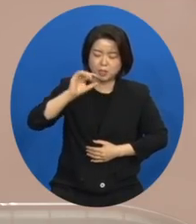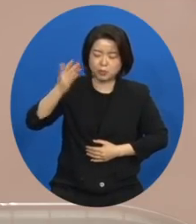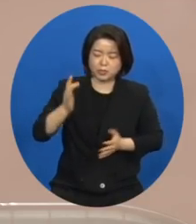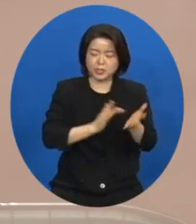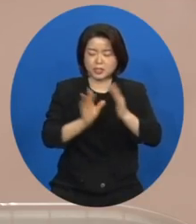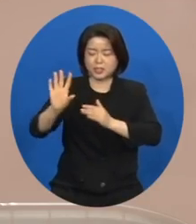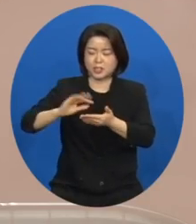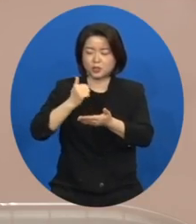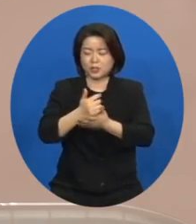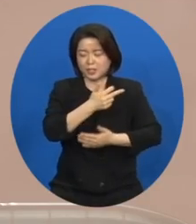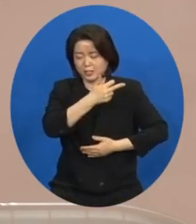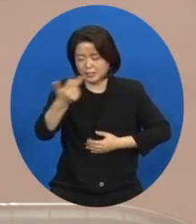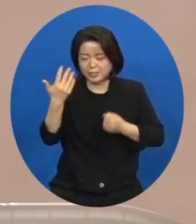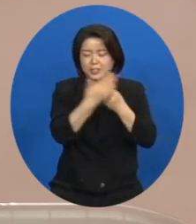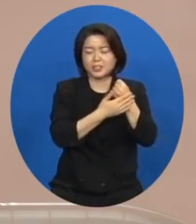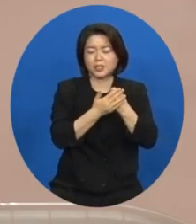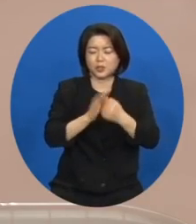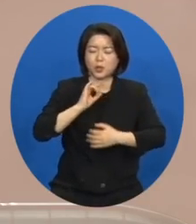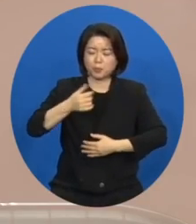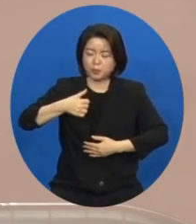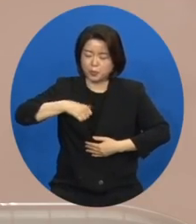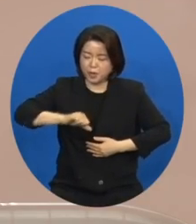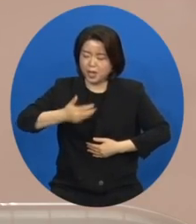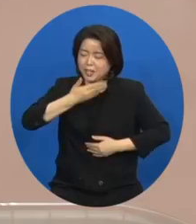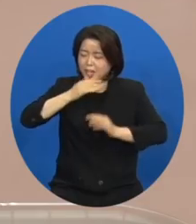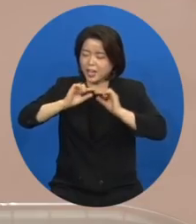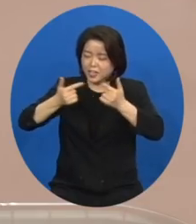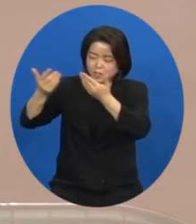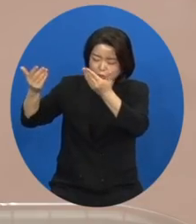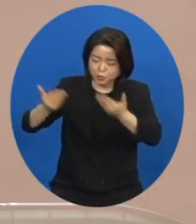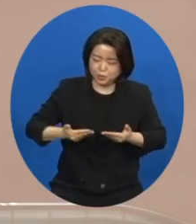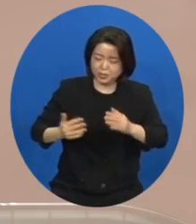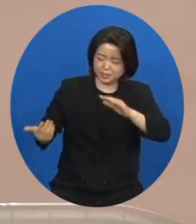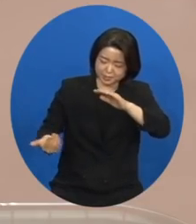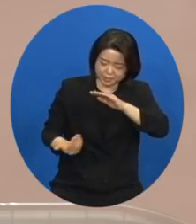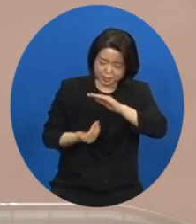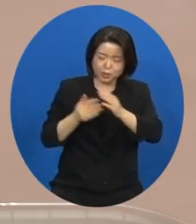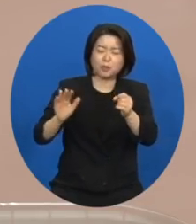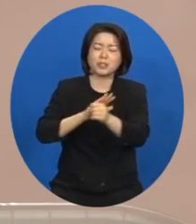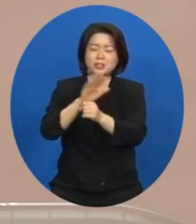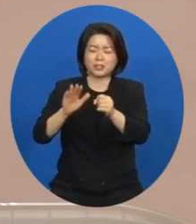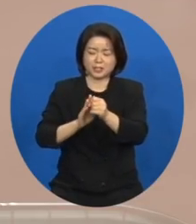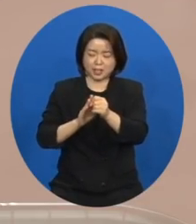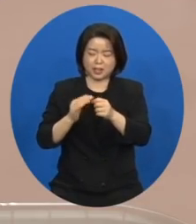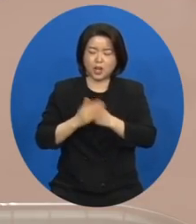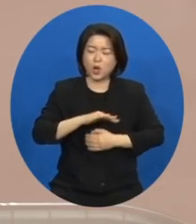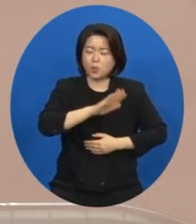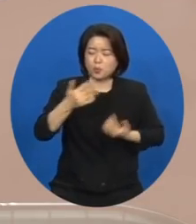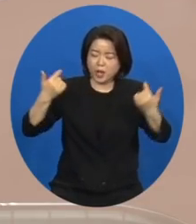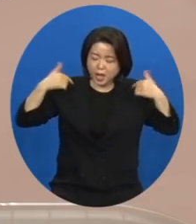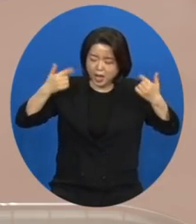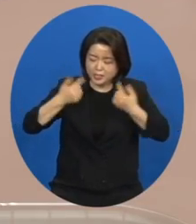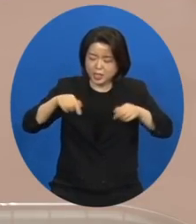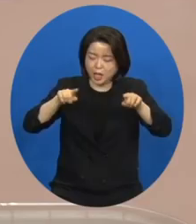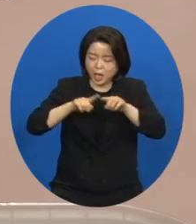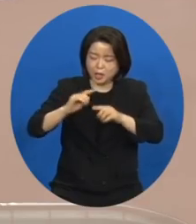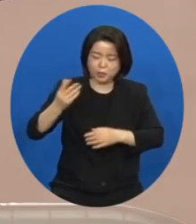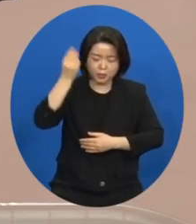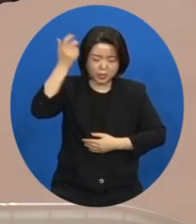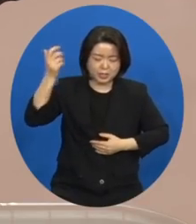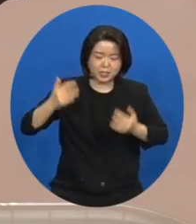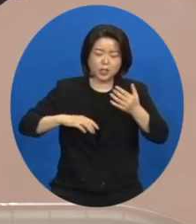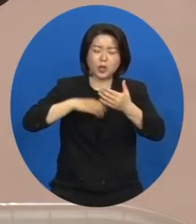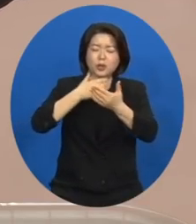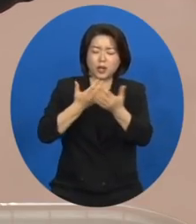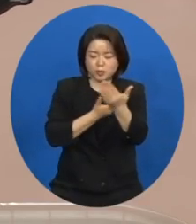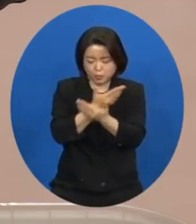은혜와 독생자 아들을 아끼지 아니하고 내어주신 하나님의 한없는 사랑 하심과 우리가 늘 함께 하시는 성령님의 감아 감동 교통 케